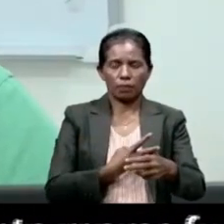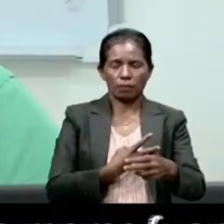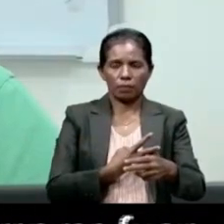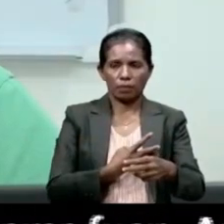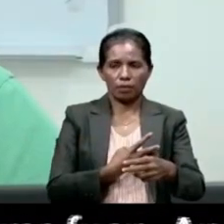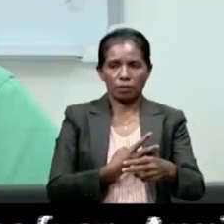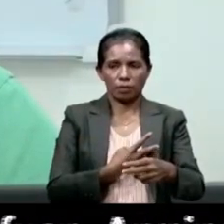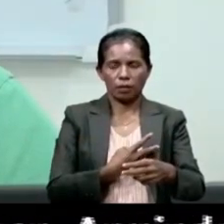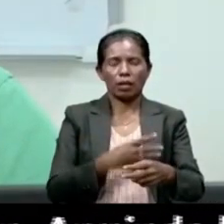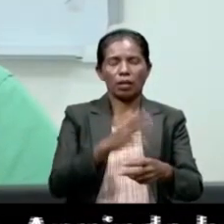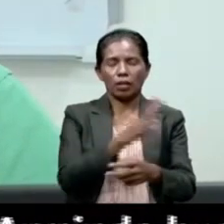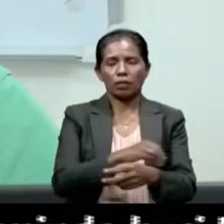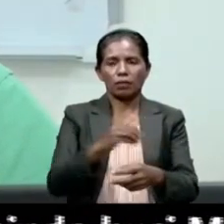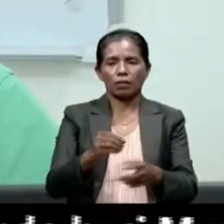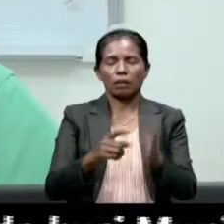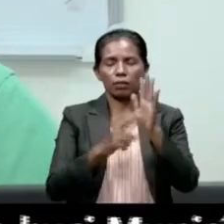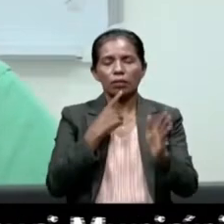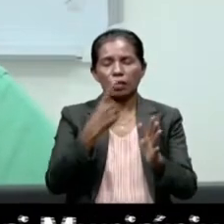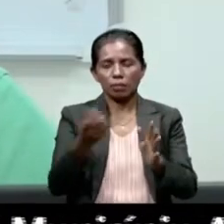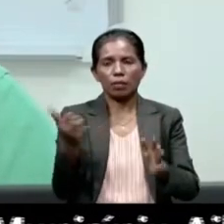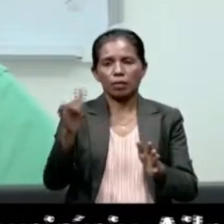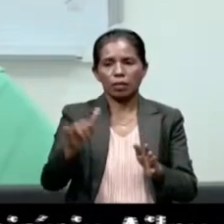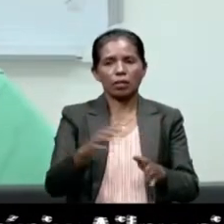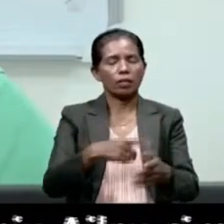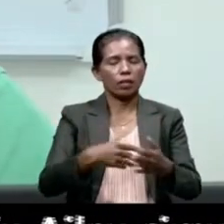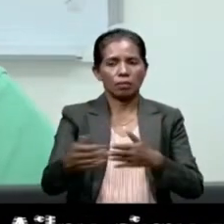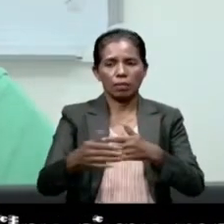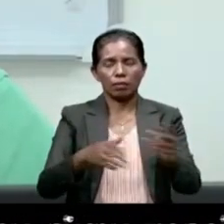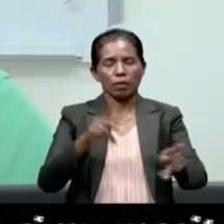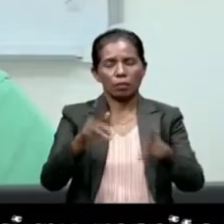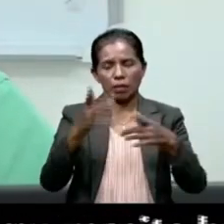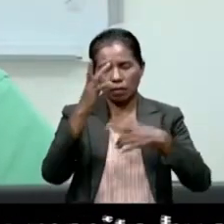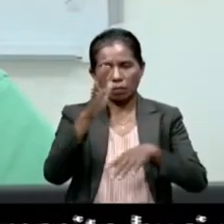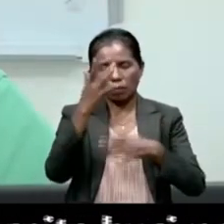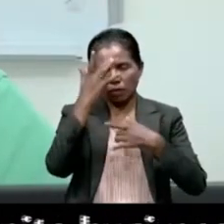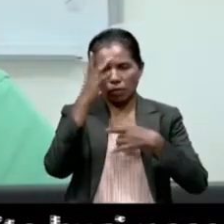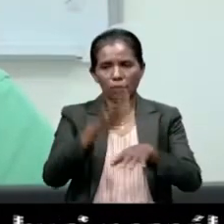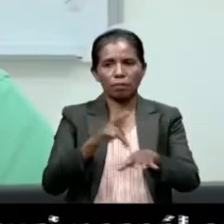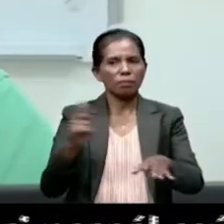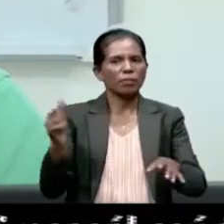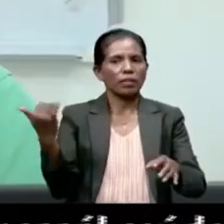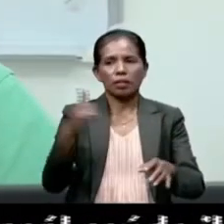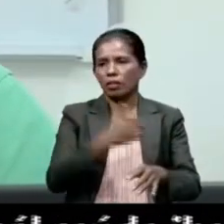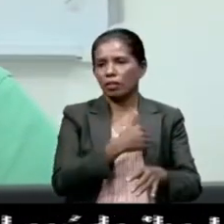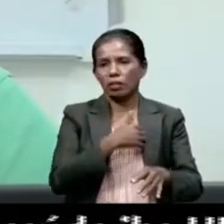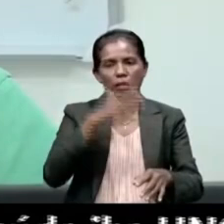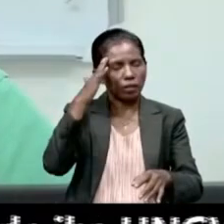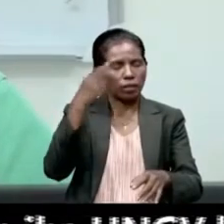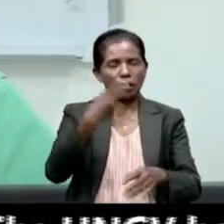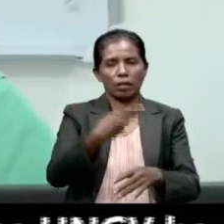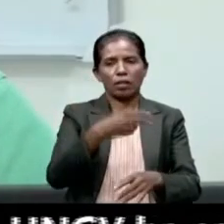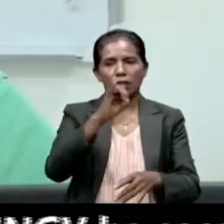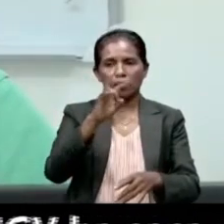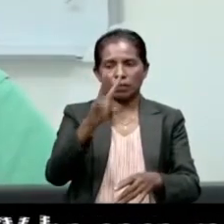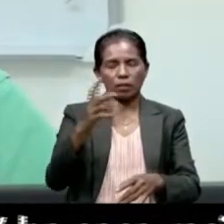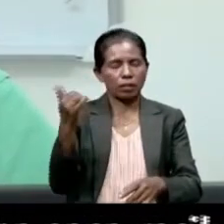atau menansira ne maka dalam barak lu itu nih malu infektaru sira diagnosa fon sira katanya sira HIV. Sira